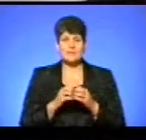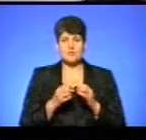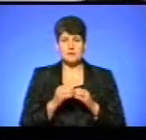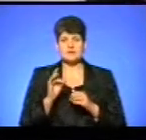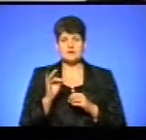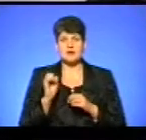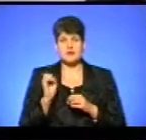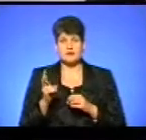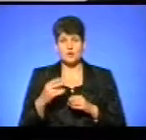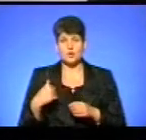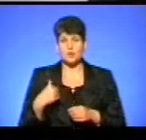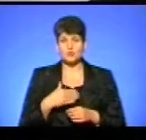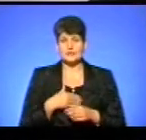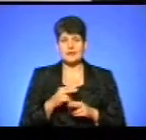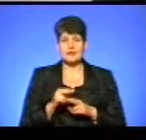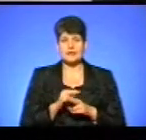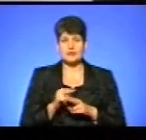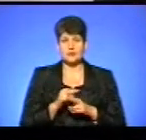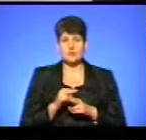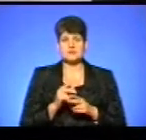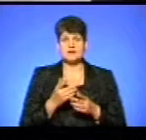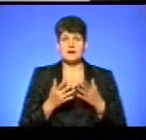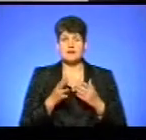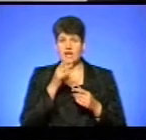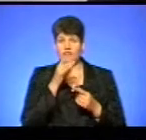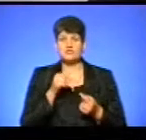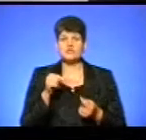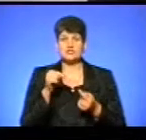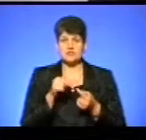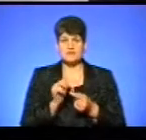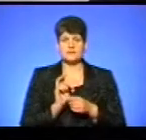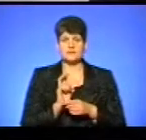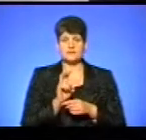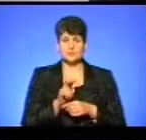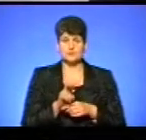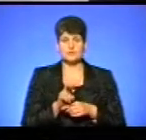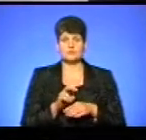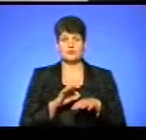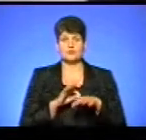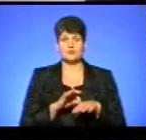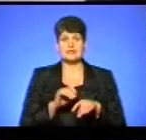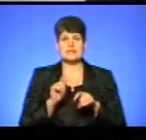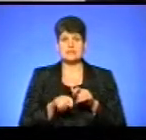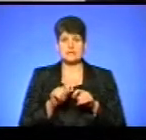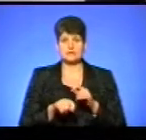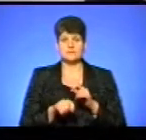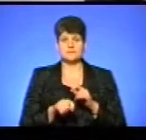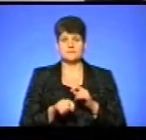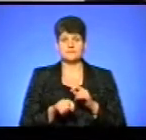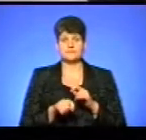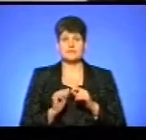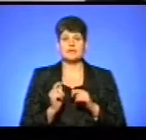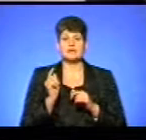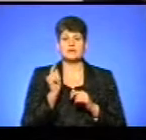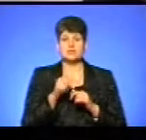рак грудей лікується виліковний, але вчасне відвідування, проведення вчасної діагностики. І